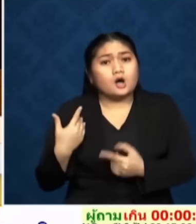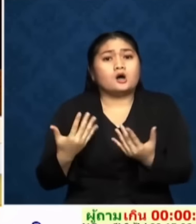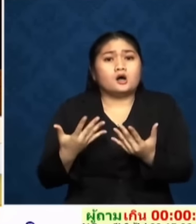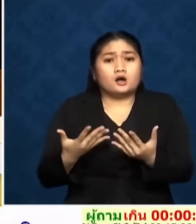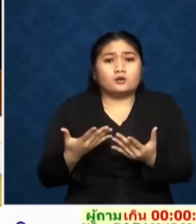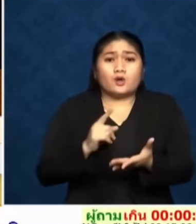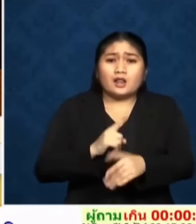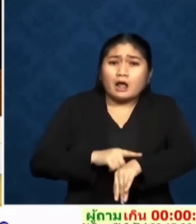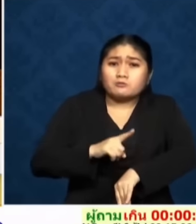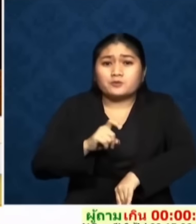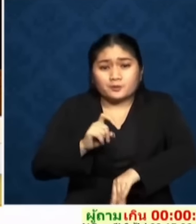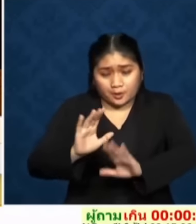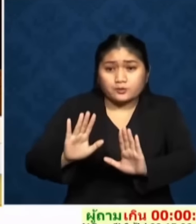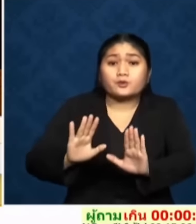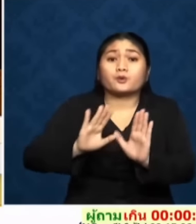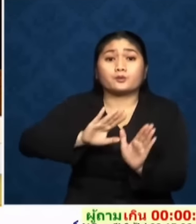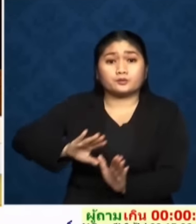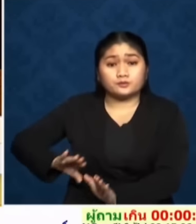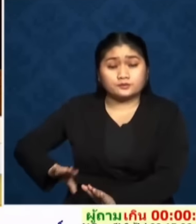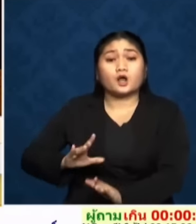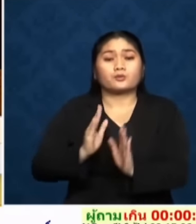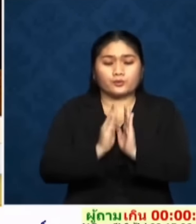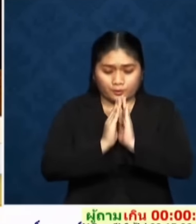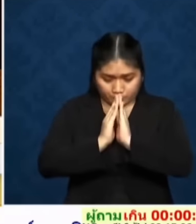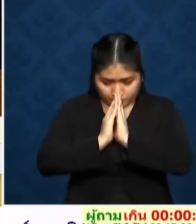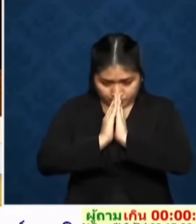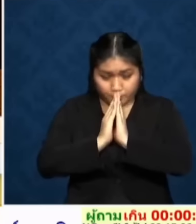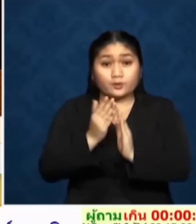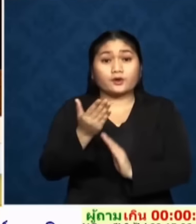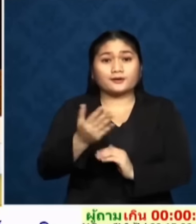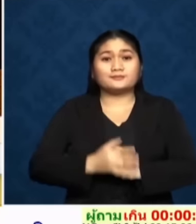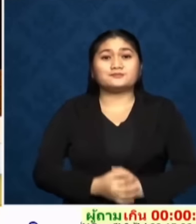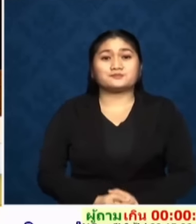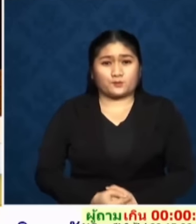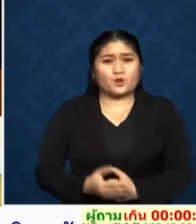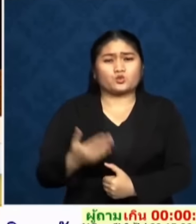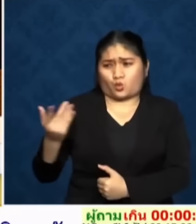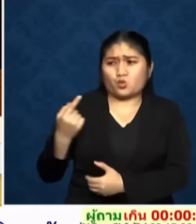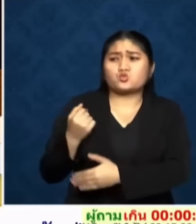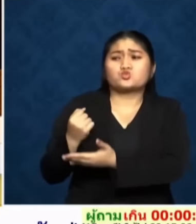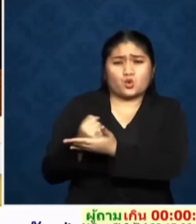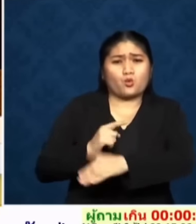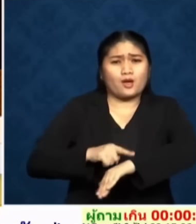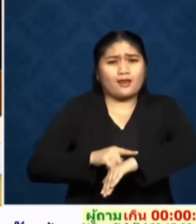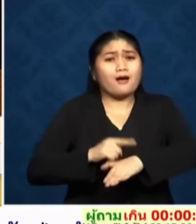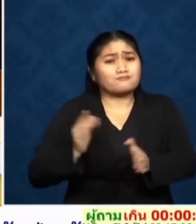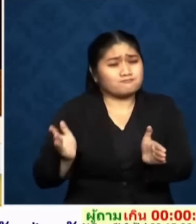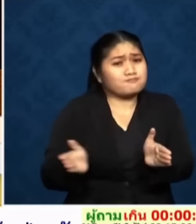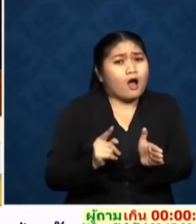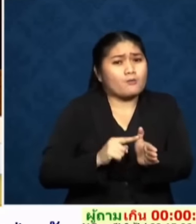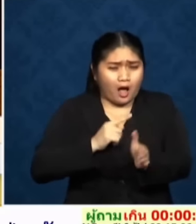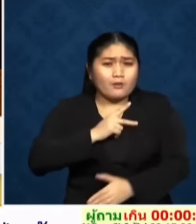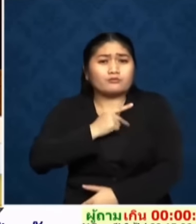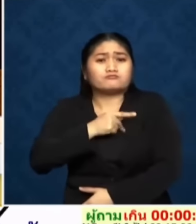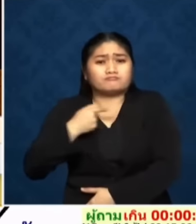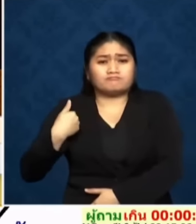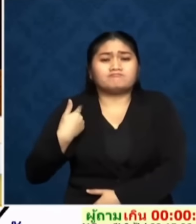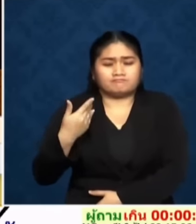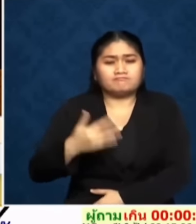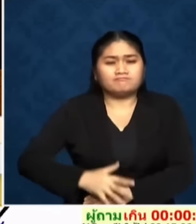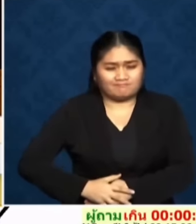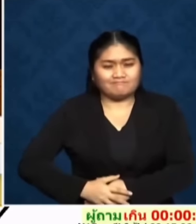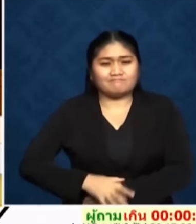วลาครับ ขอบคุณท่านประธาน ต่อไปอาจจะขอบคุณครับที่ท่านพยายามช่วยรักษาเวลาให้ท่านประธานท่านประธานก็เกรงใจนะสวัส